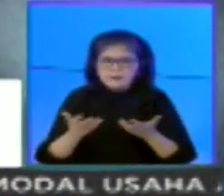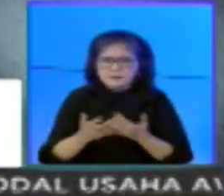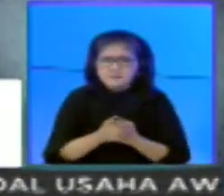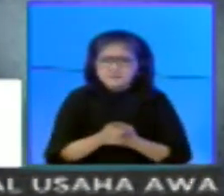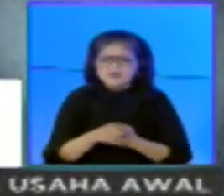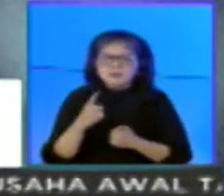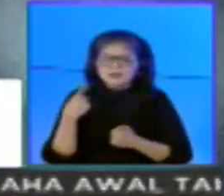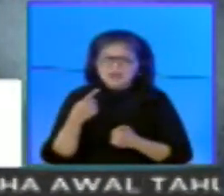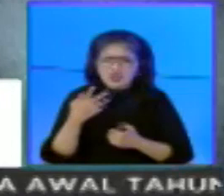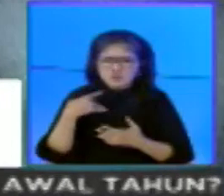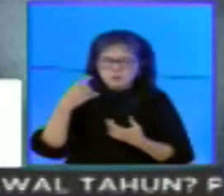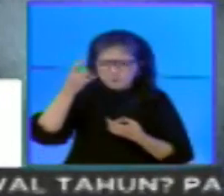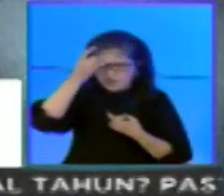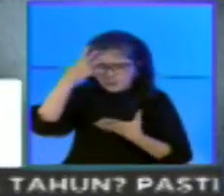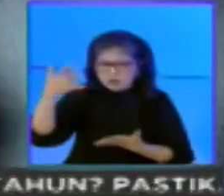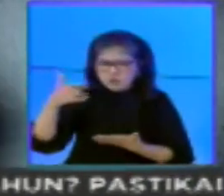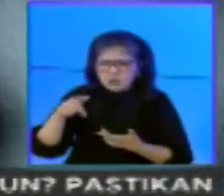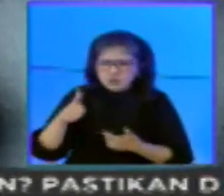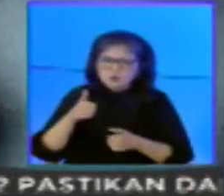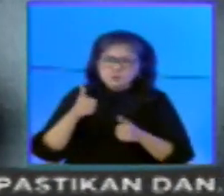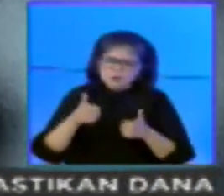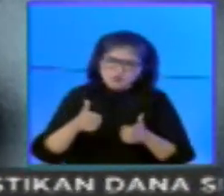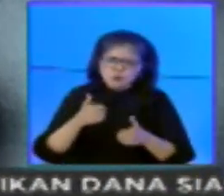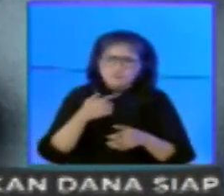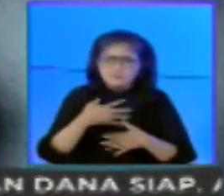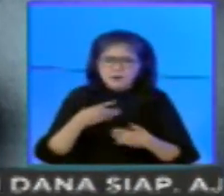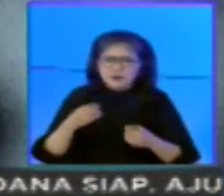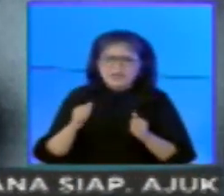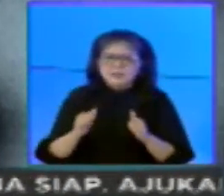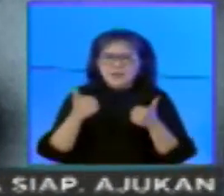penuh edukasi, agar nantinya diharapkan bisa meraih prestasi. Demikian dan terima kasih.